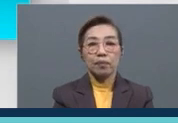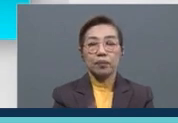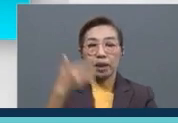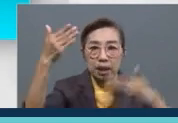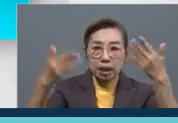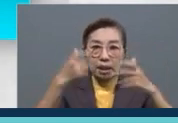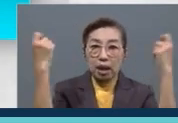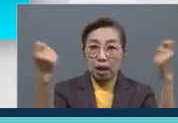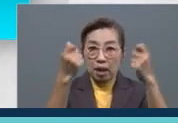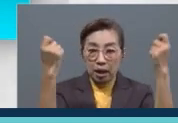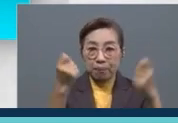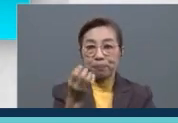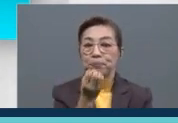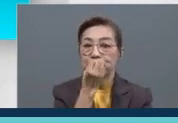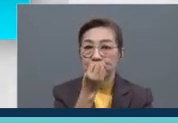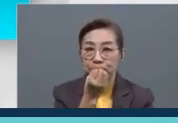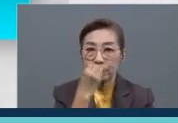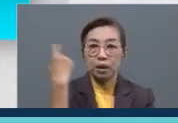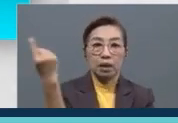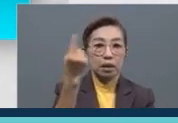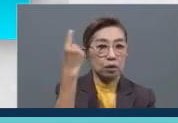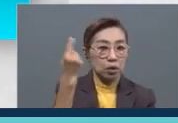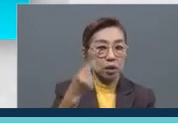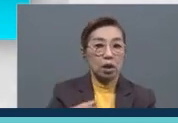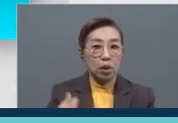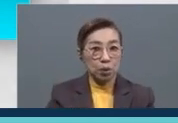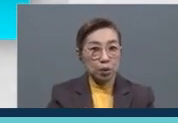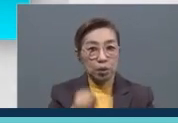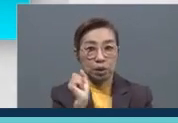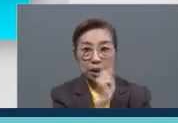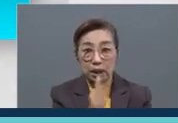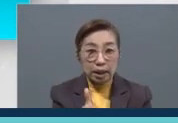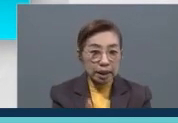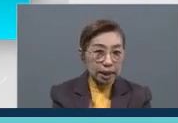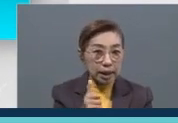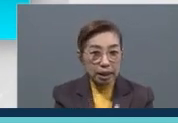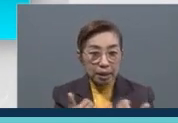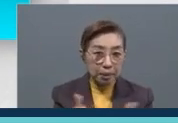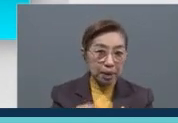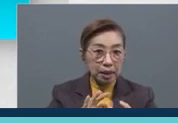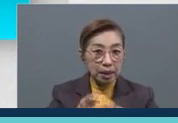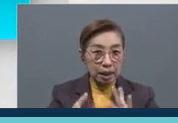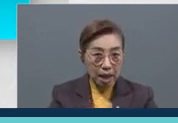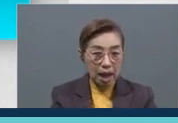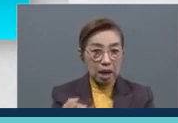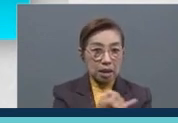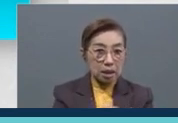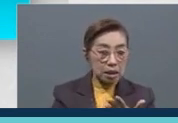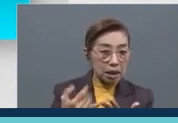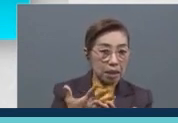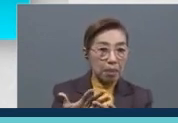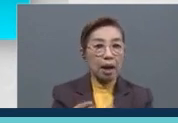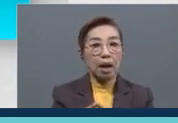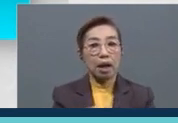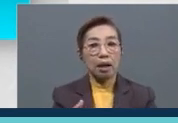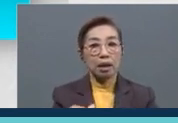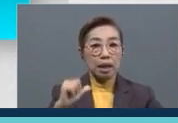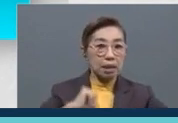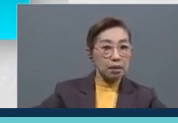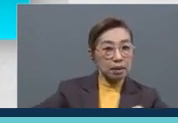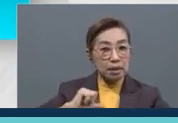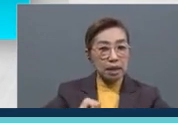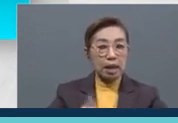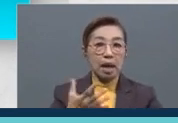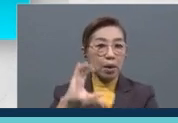ให้ฟังว่าในเขาหลากหลายประเทศเนี่ยเขาได้ทำอะไรไปแล้วบ้างเพื่อนำเสนอสินค้าใหม่ๆเพื่อดึงดูดนักท่องเที่ยวก็น่าสนใจแล้วก็